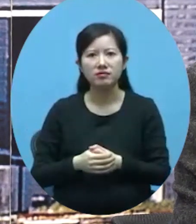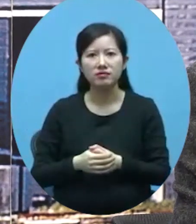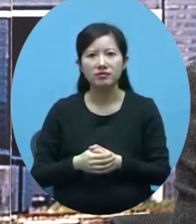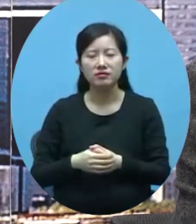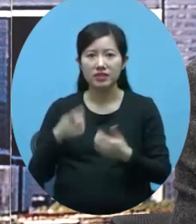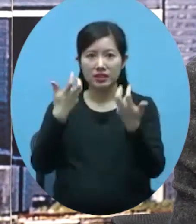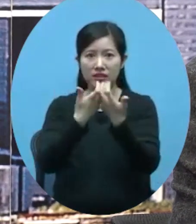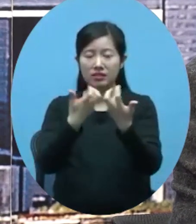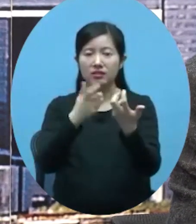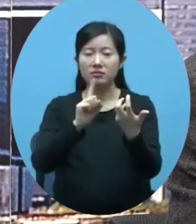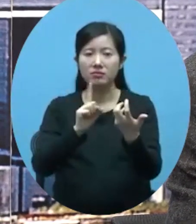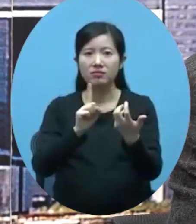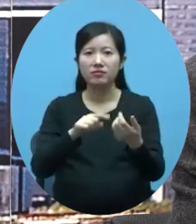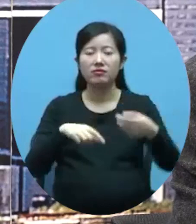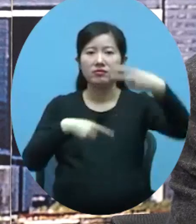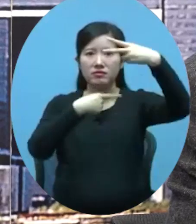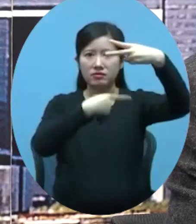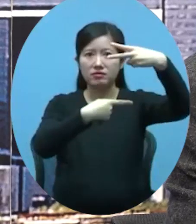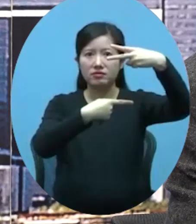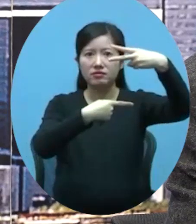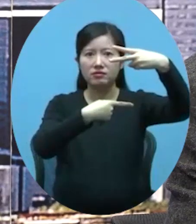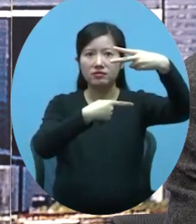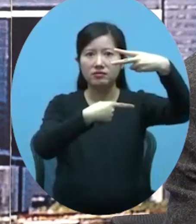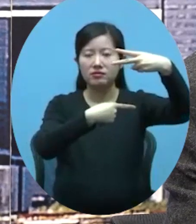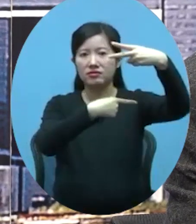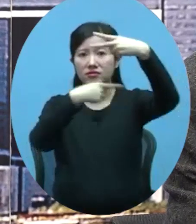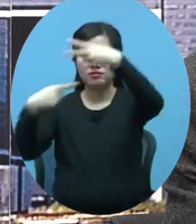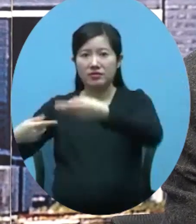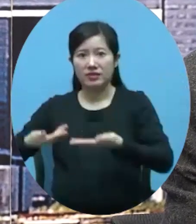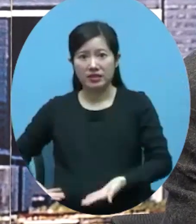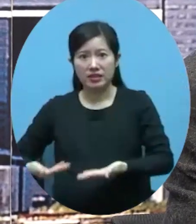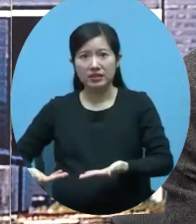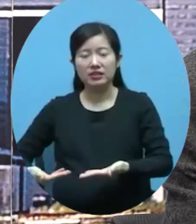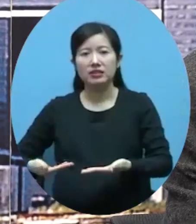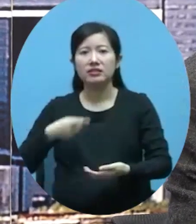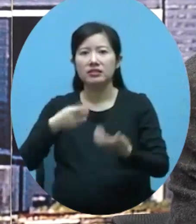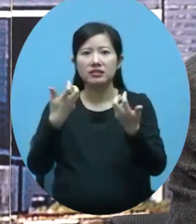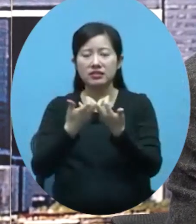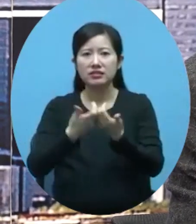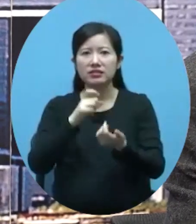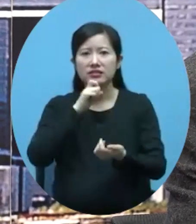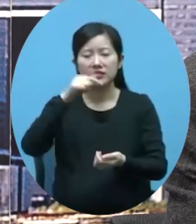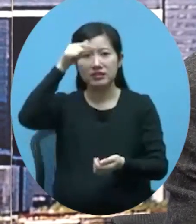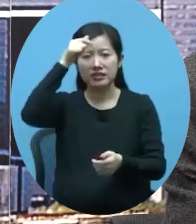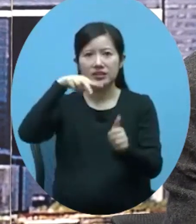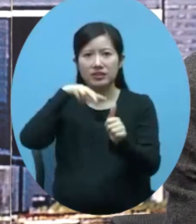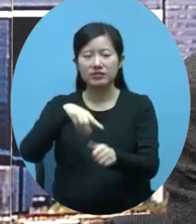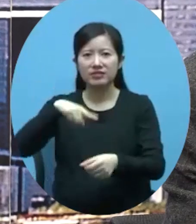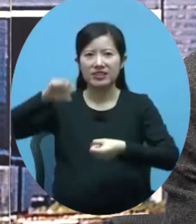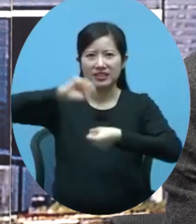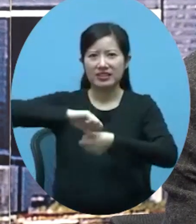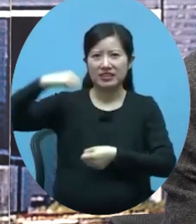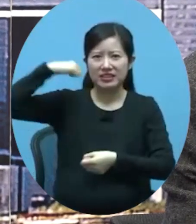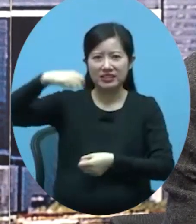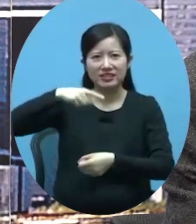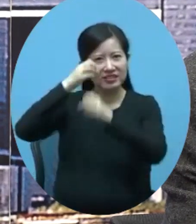从数据来看从2月1日到现在的统计显示医管局在加强化验室